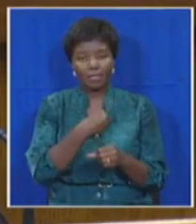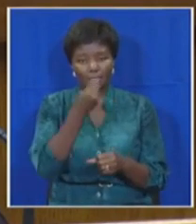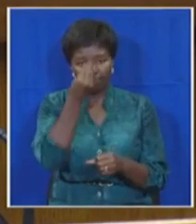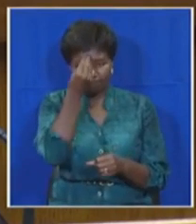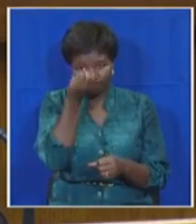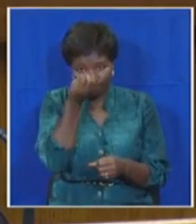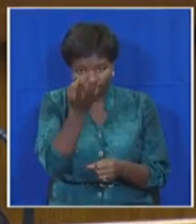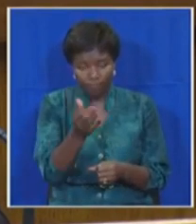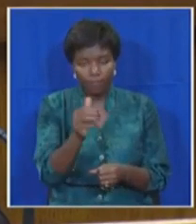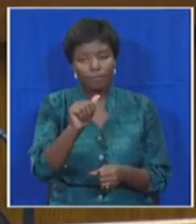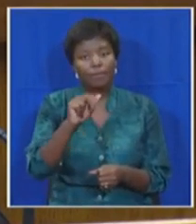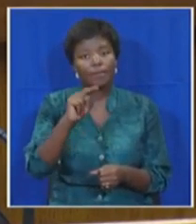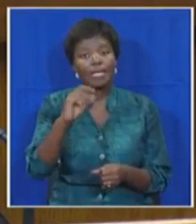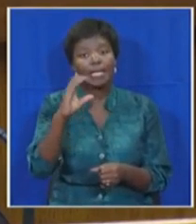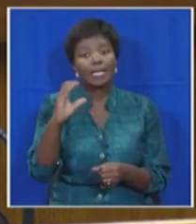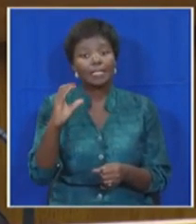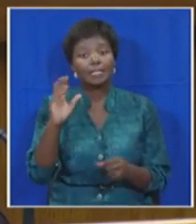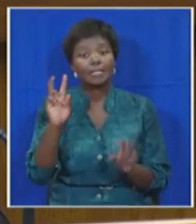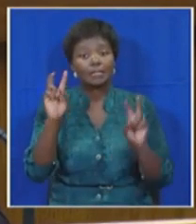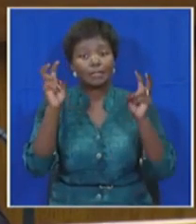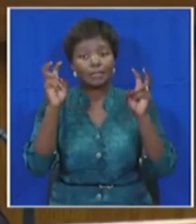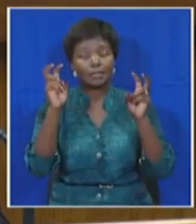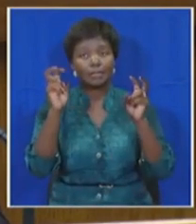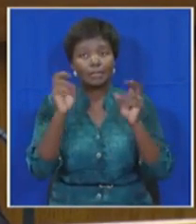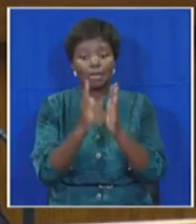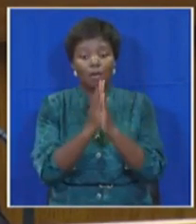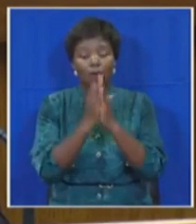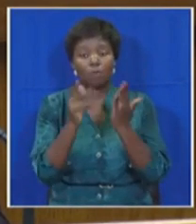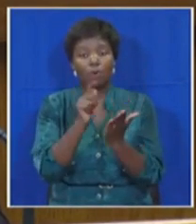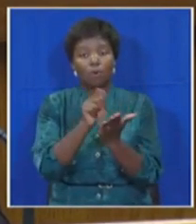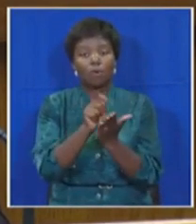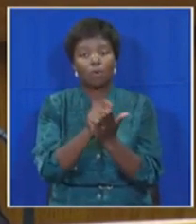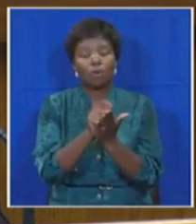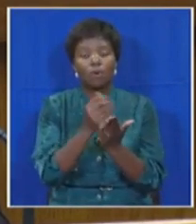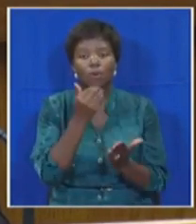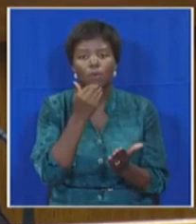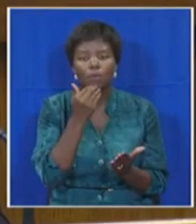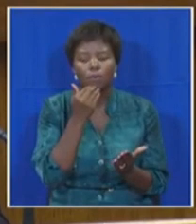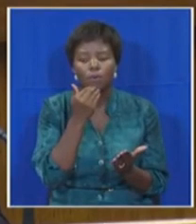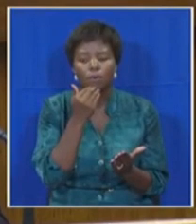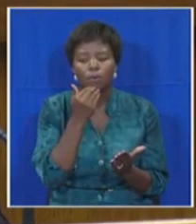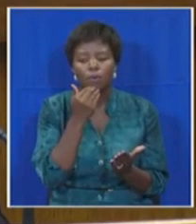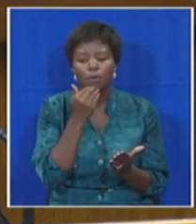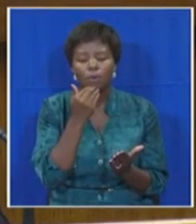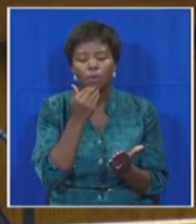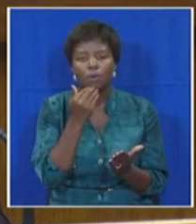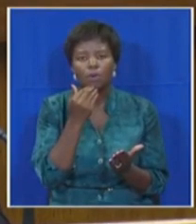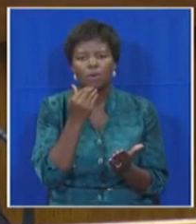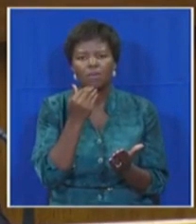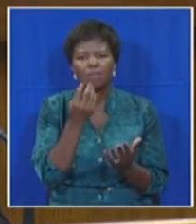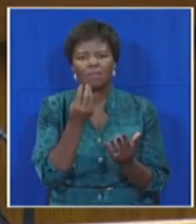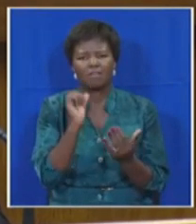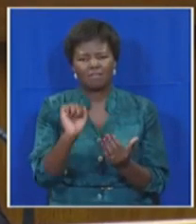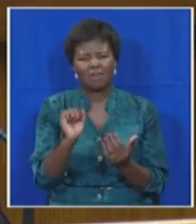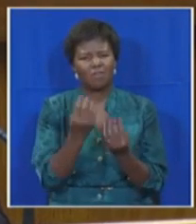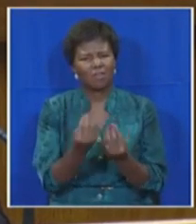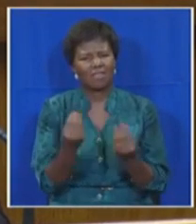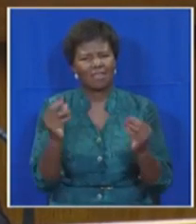geskryf deur Dalien Matthee, Villa se kind. Hierdie boek het die temas van ras, klas, identiteit,